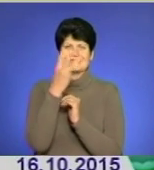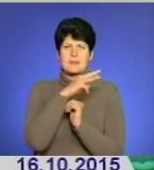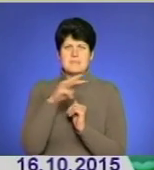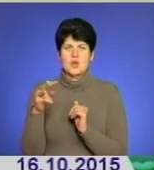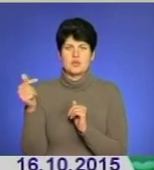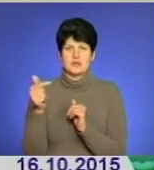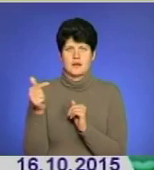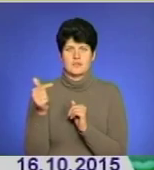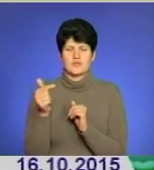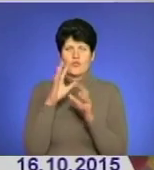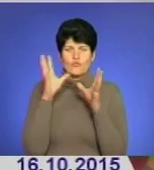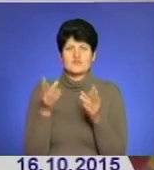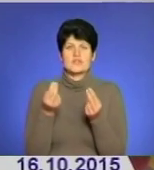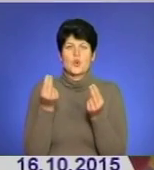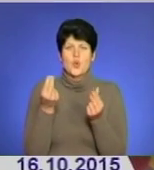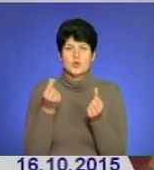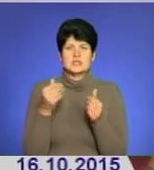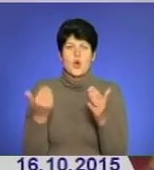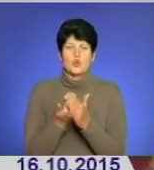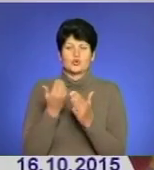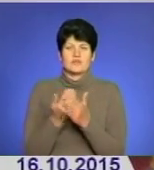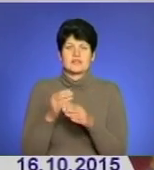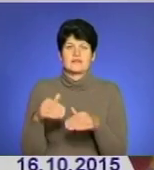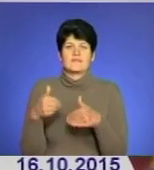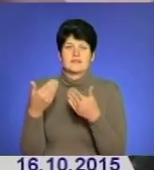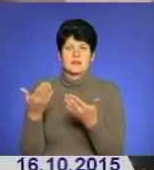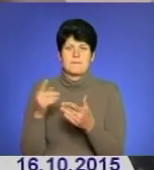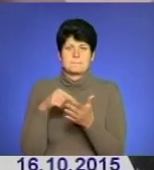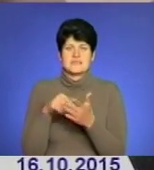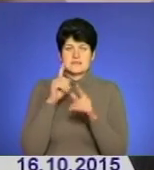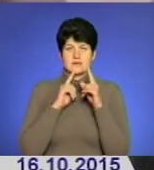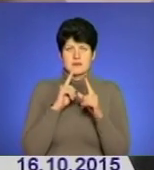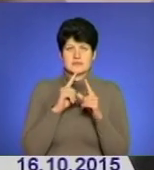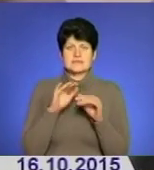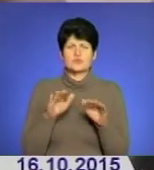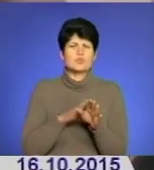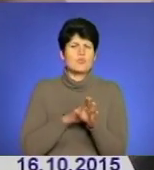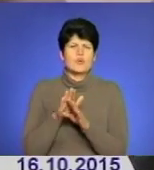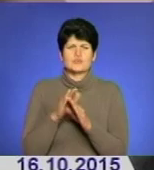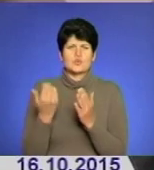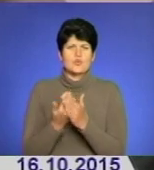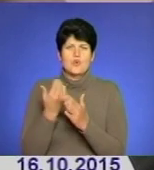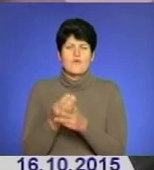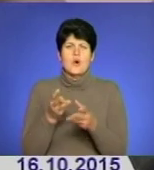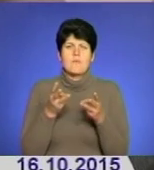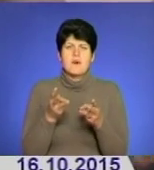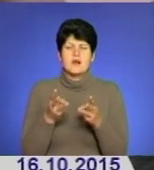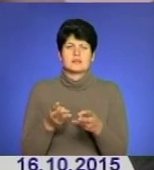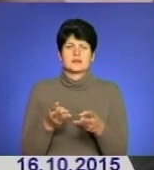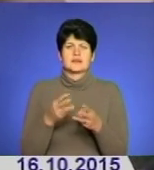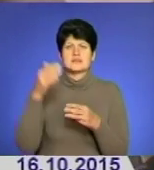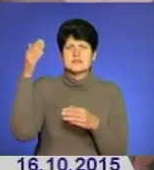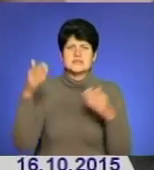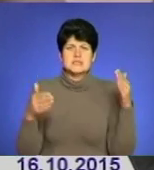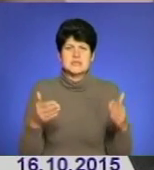мільйони гривень. Всі кошти на оновлення виділила міська рада. Садочок повністю новий, все нове, опалення,